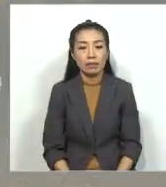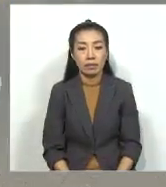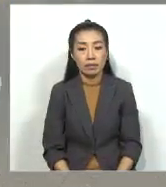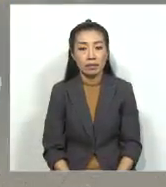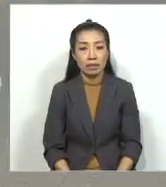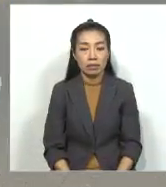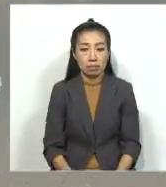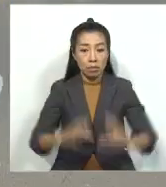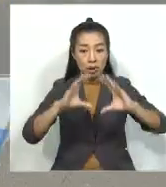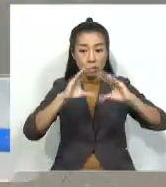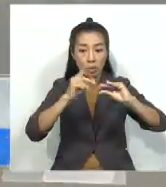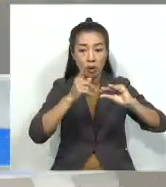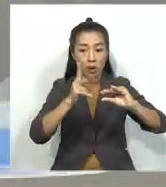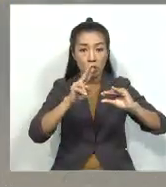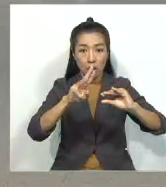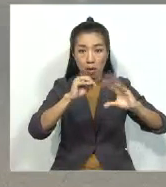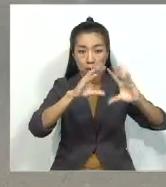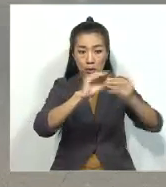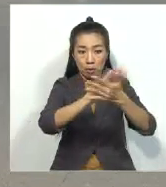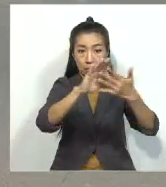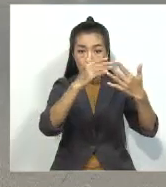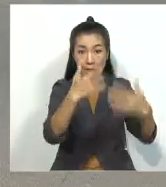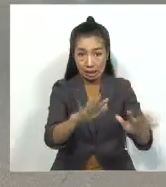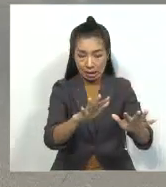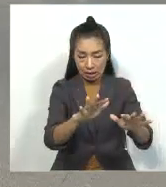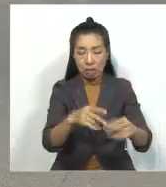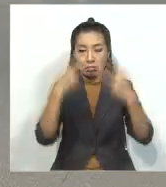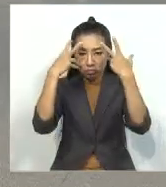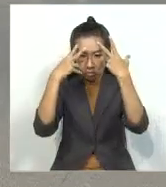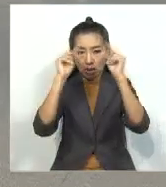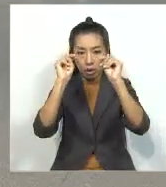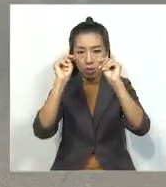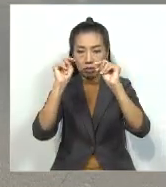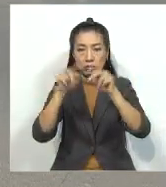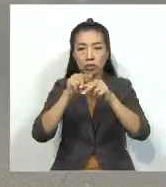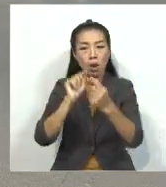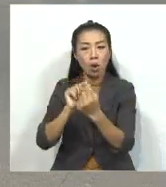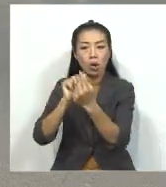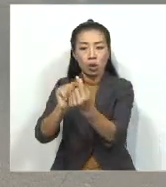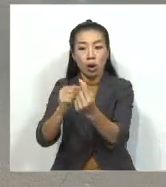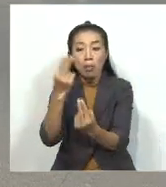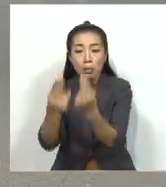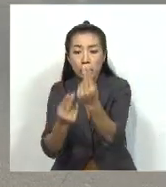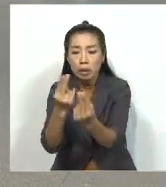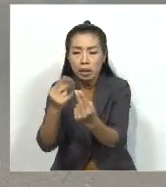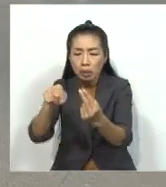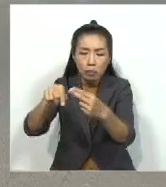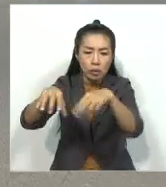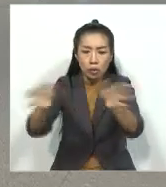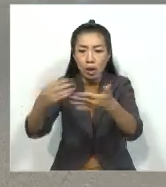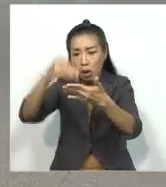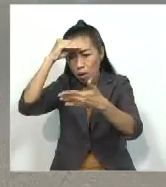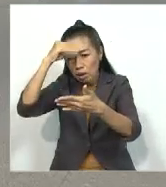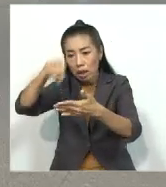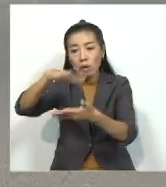และหลังจากเสร็จสิ้นการประชุมคณะรัฐมนตรีอย่างเป็นทางการนอกสถานที่นะคะนายกรัฐมนตรีจะได้เดินทางไปเยี่ยมชมการจัดการเรียนการส